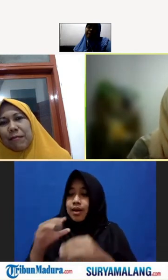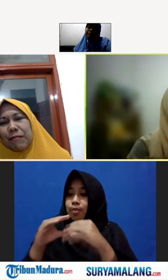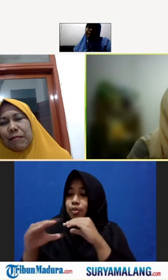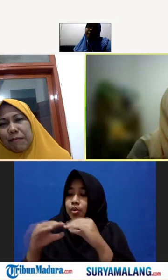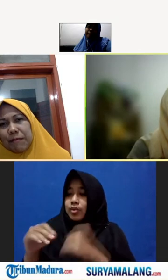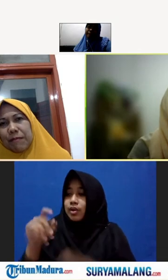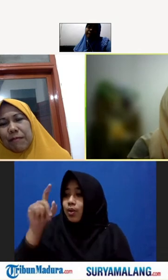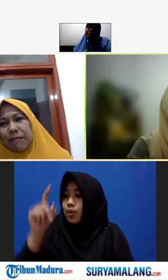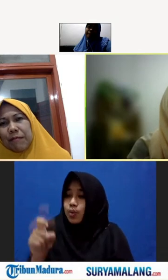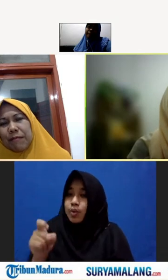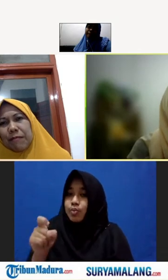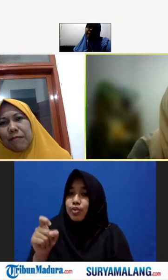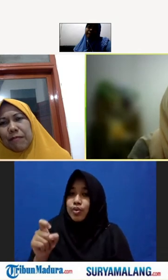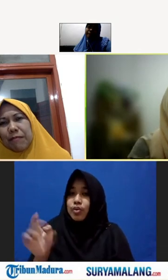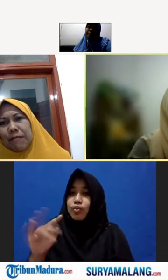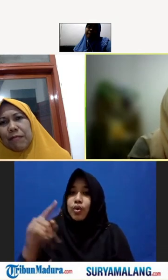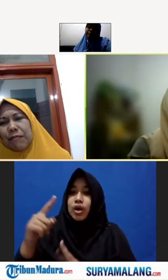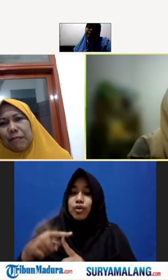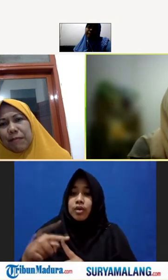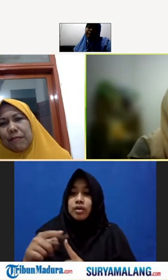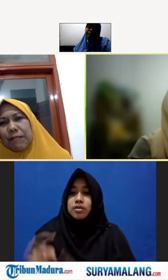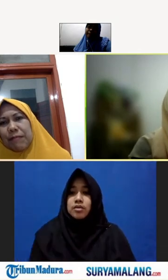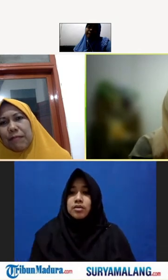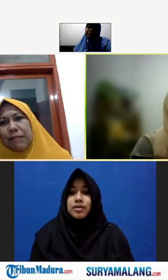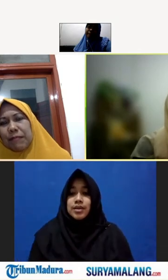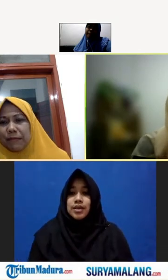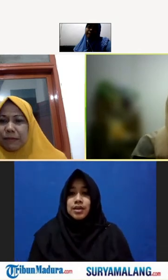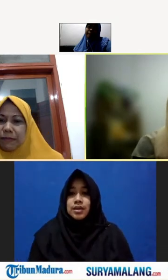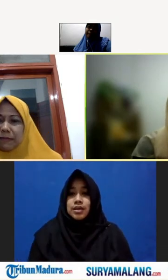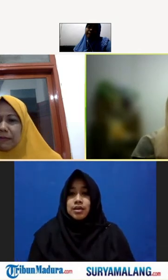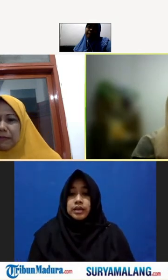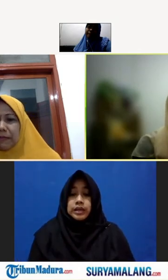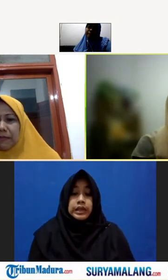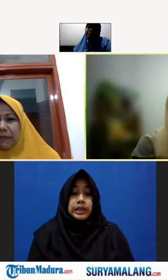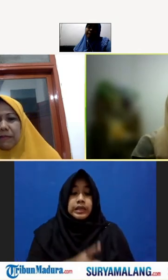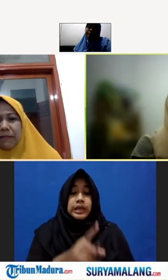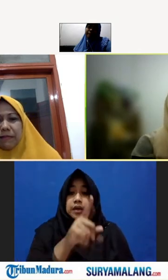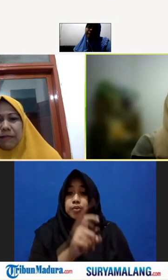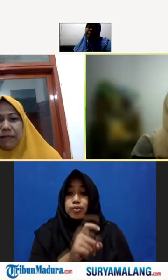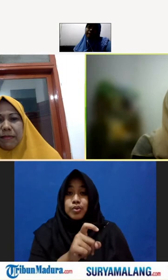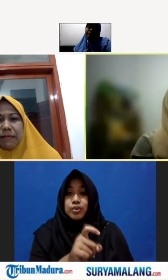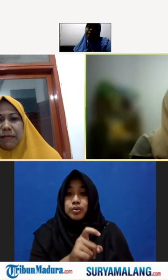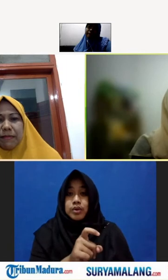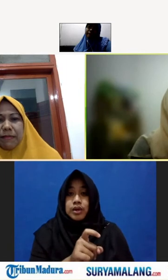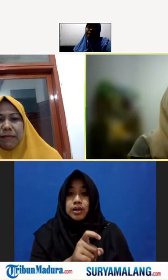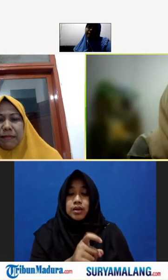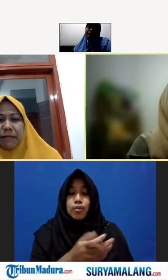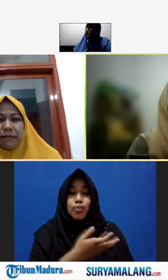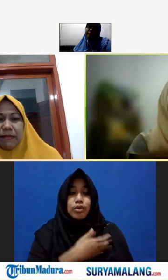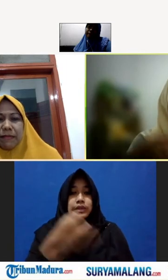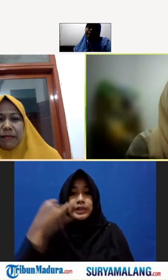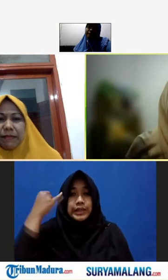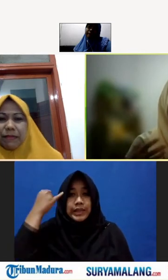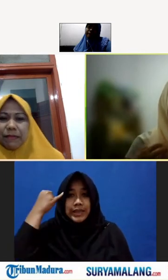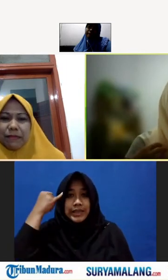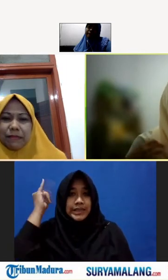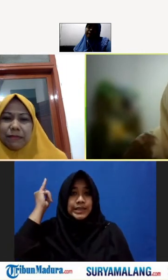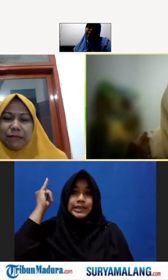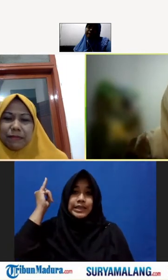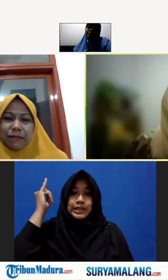kebutuhan, bukan tugas. Jadi karena dia kebutuhan, kita tuh punya insting sebenarnya untuk mau